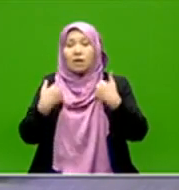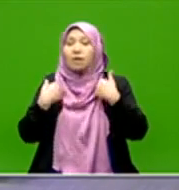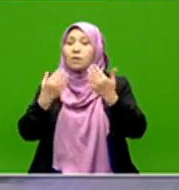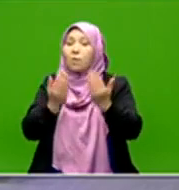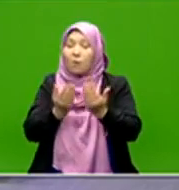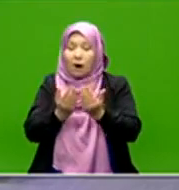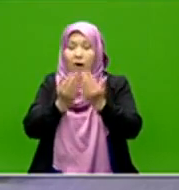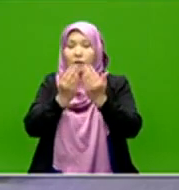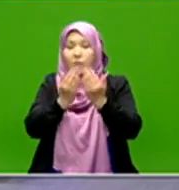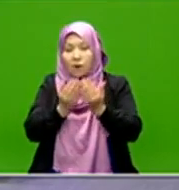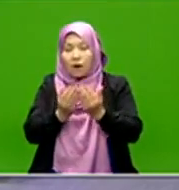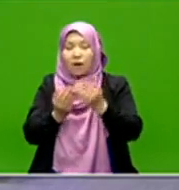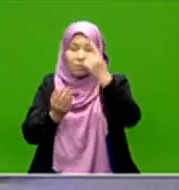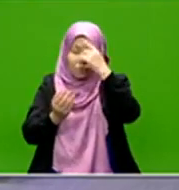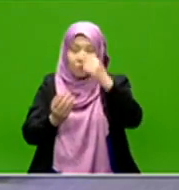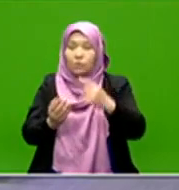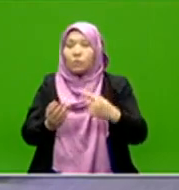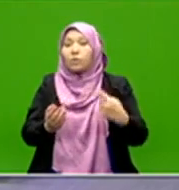kan, nak menuju ke